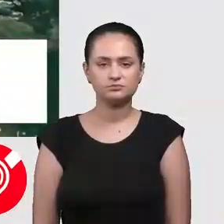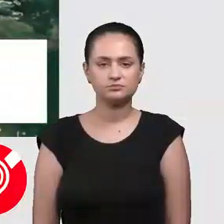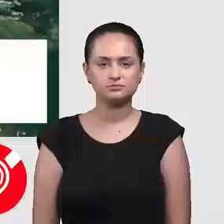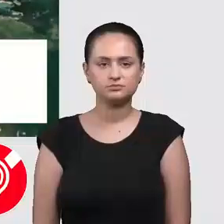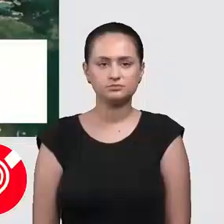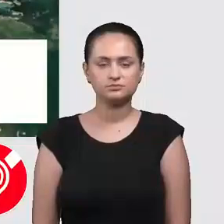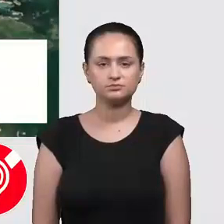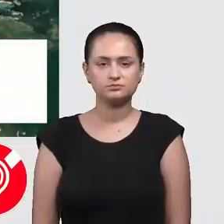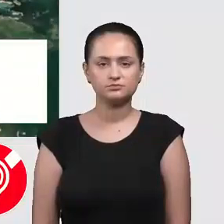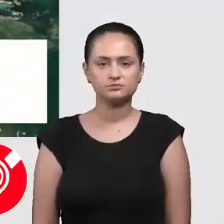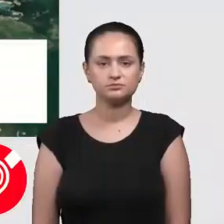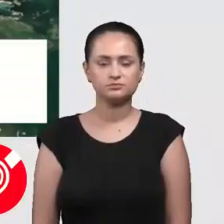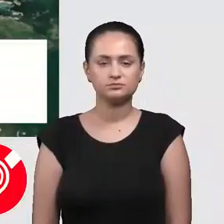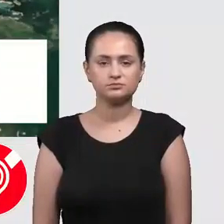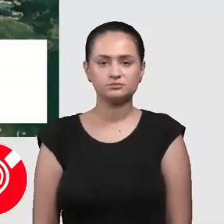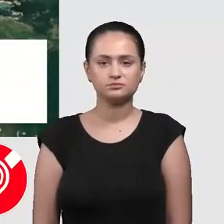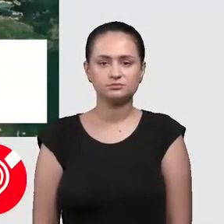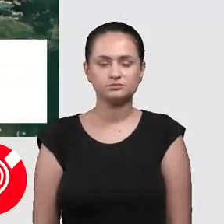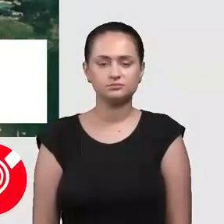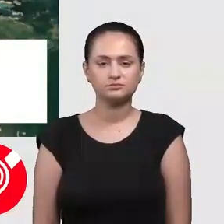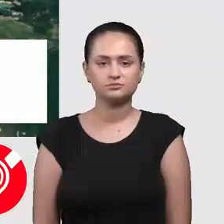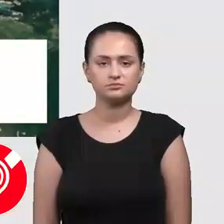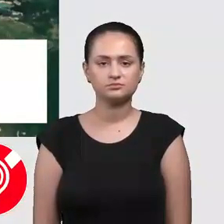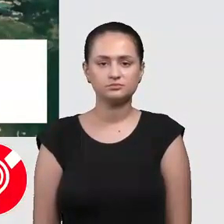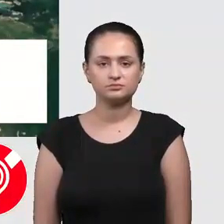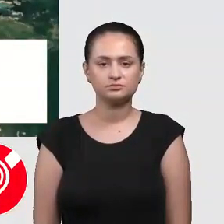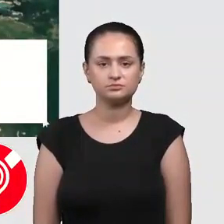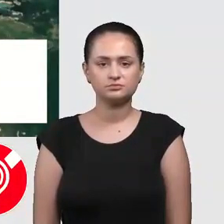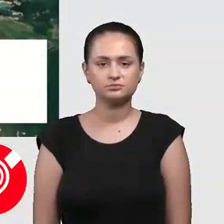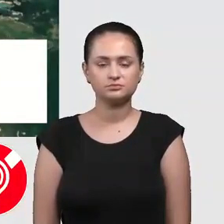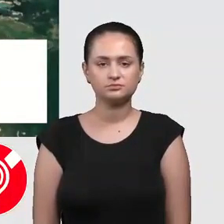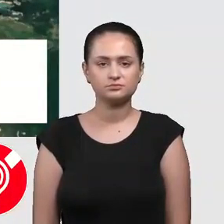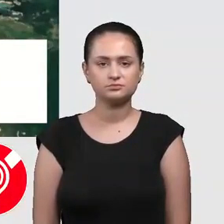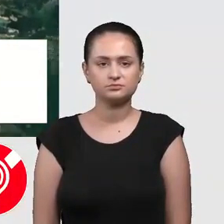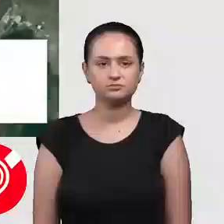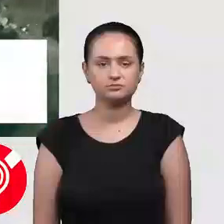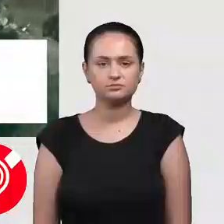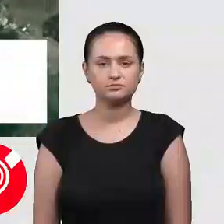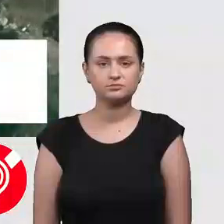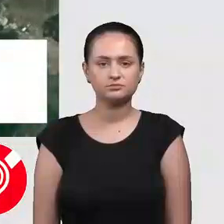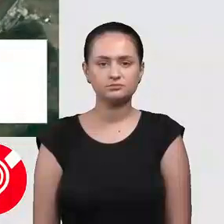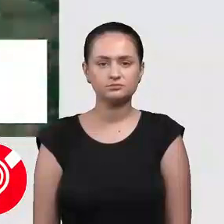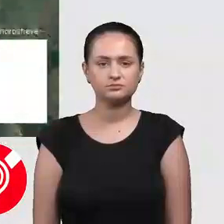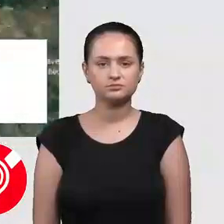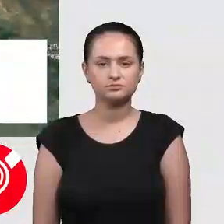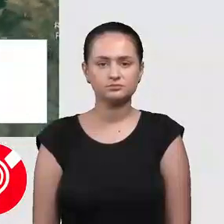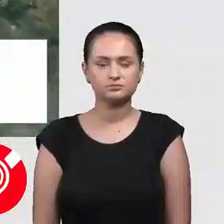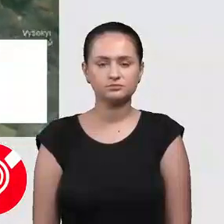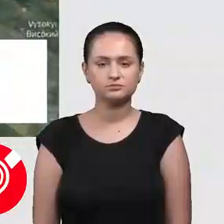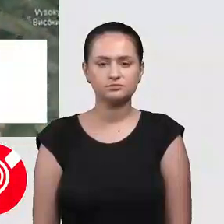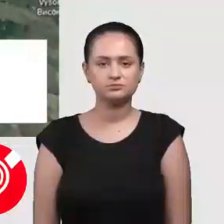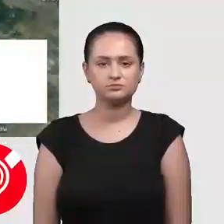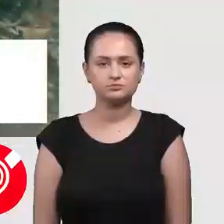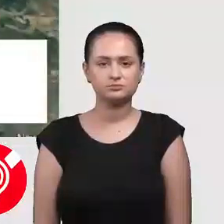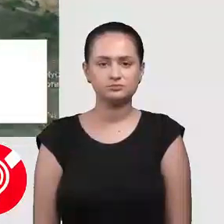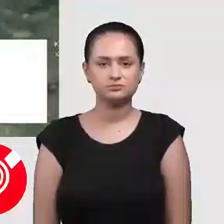alte 10 de persoane. De altfel, ieri 41 de ucraineni încă se mai aflau în spital pentru tratarea rănilor